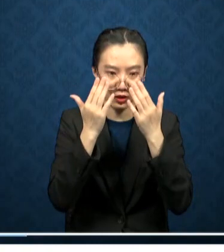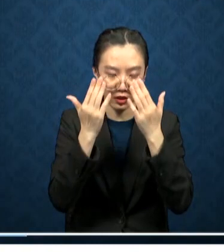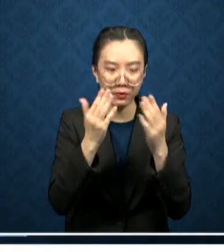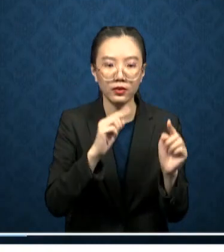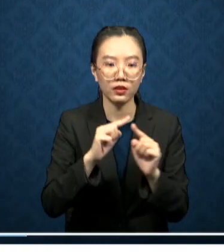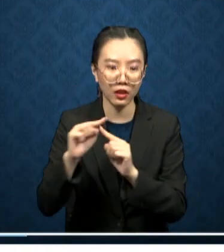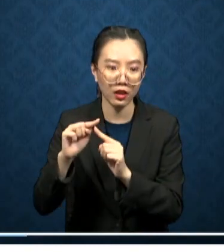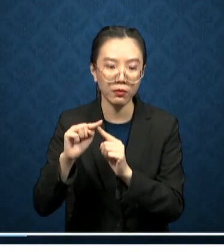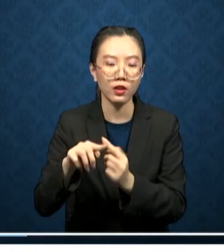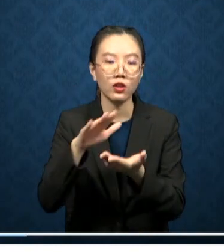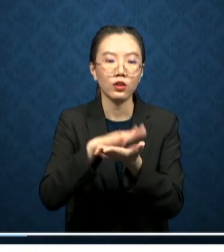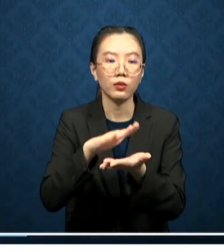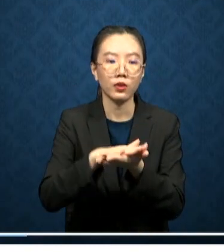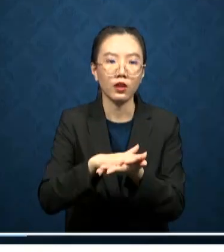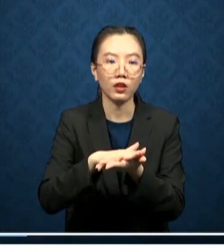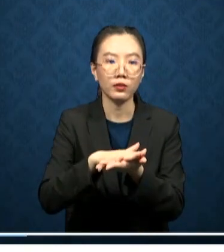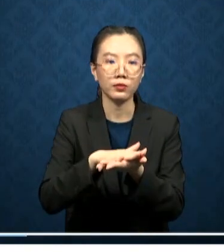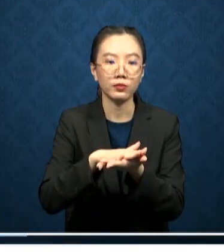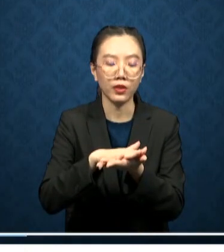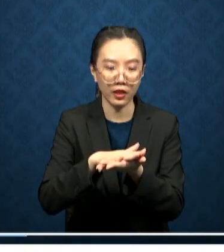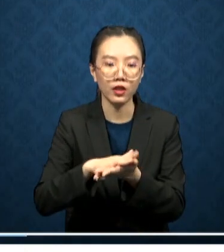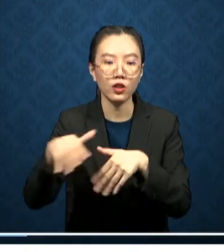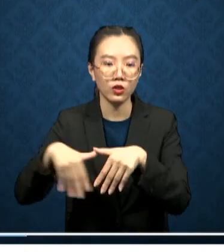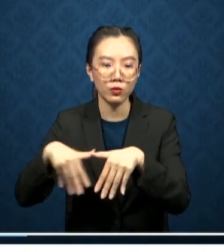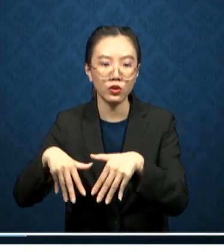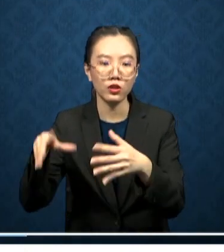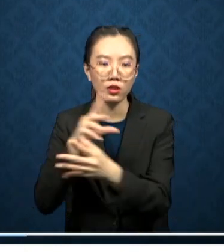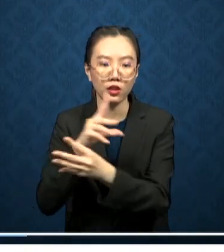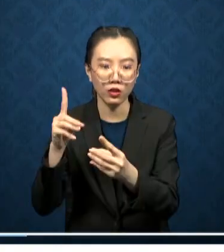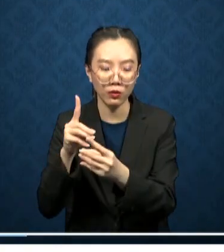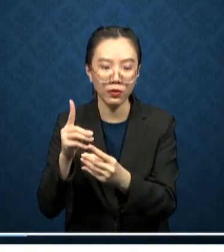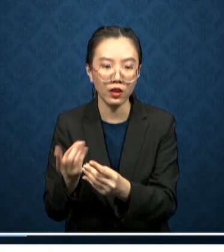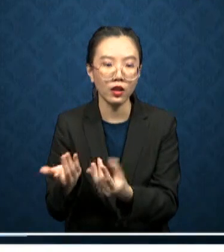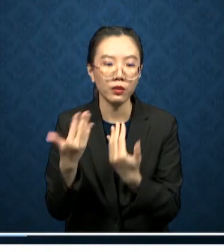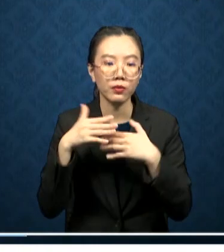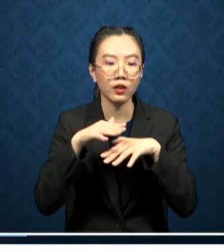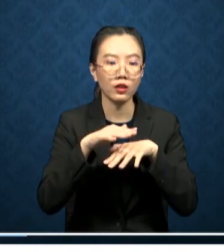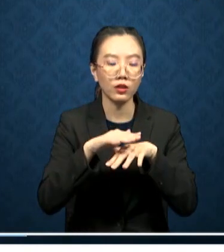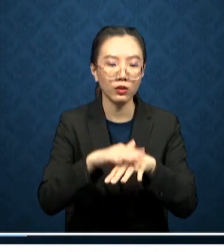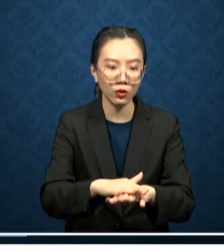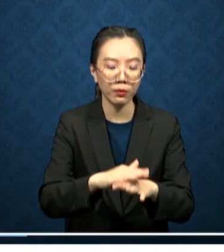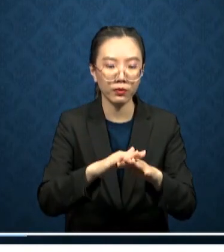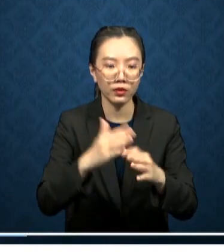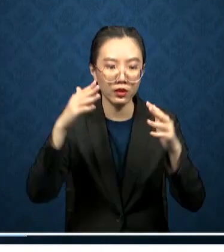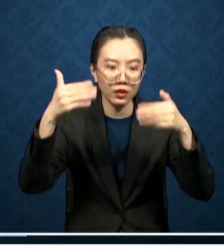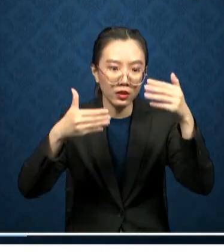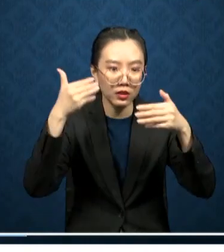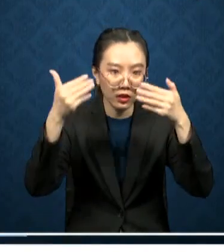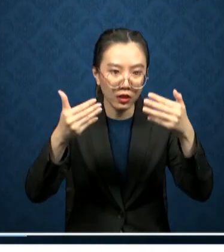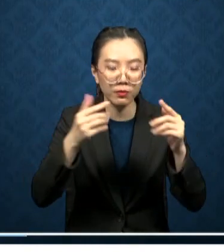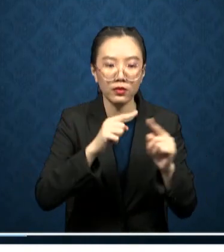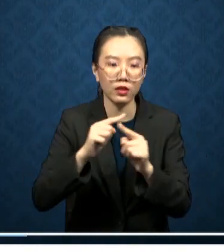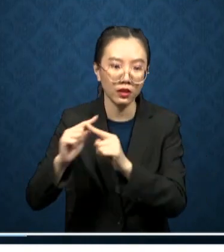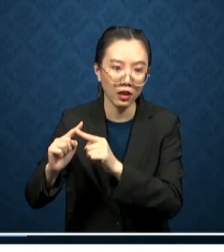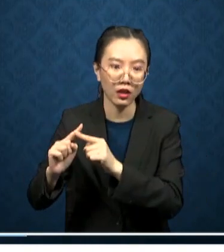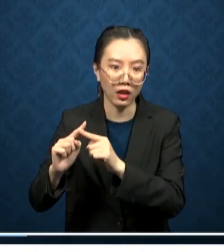เป็นศาษณะสมบัติ โยให้สงคมและชุมชนเข้ไปในมีส่วร่วมในการกำนวกจกรรมตาบทปาดหน้า